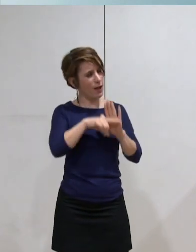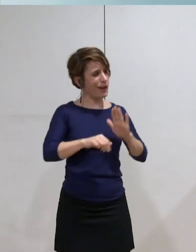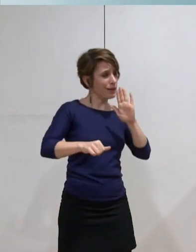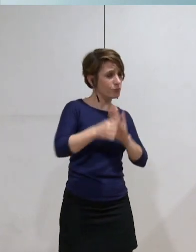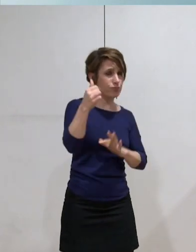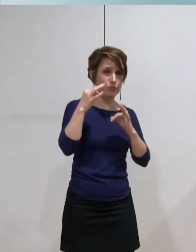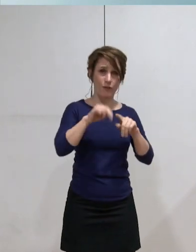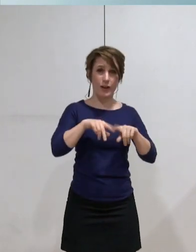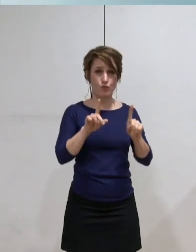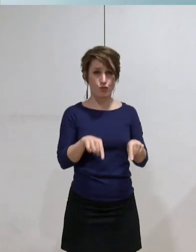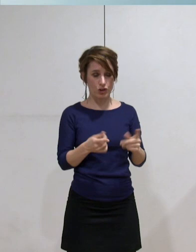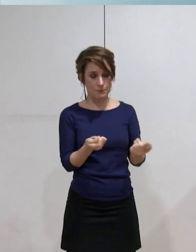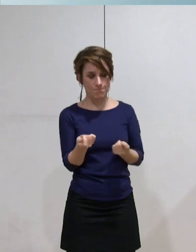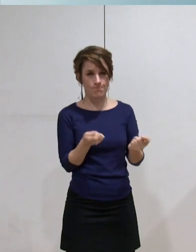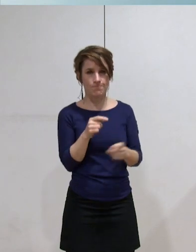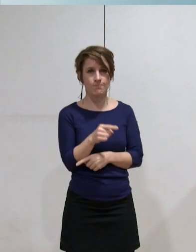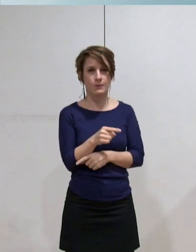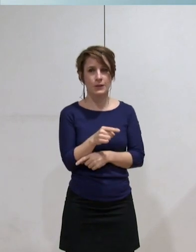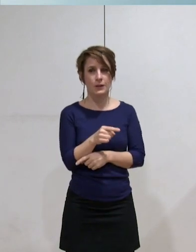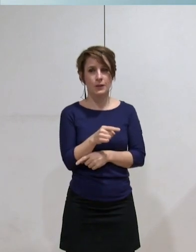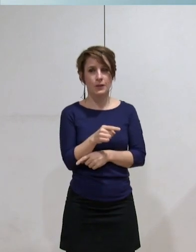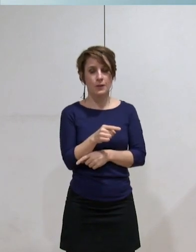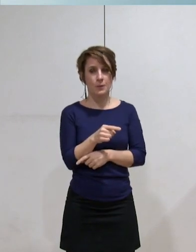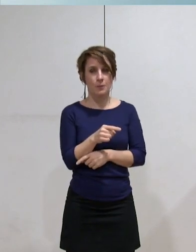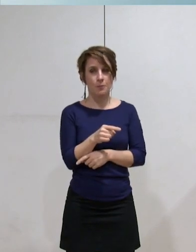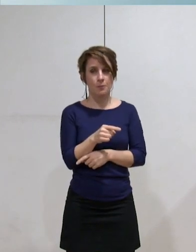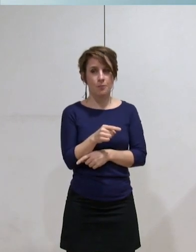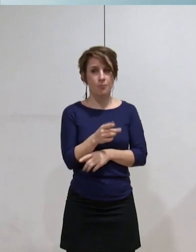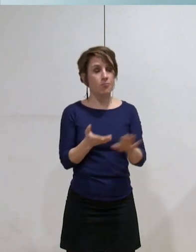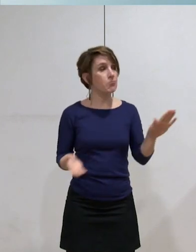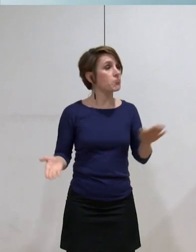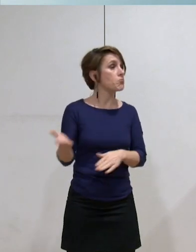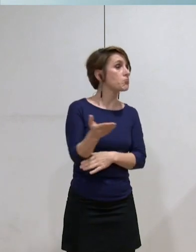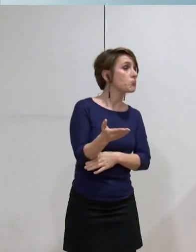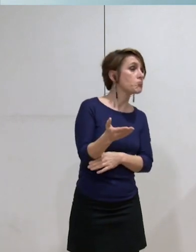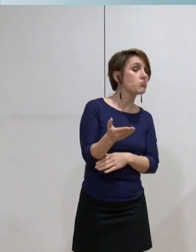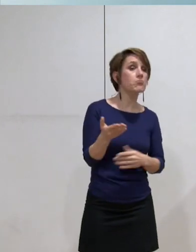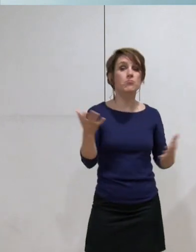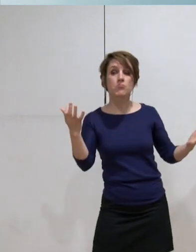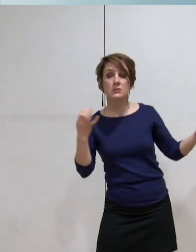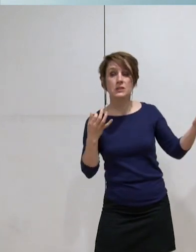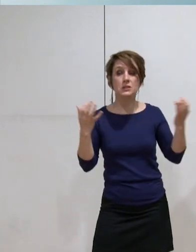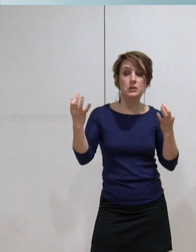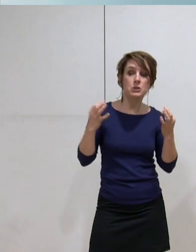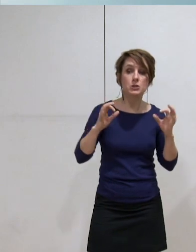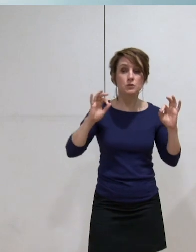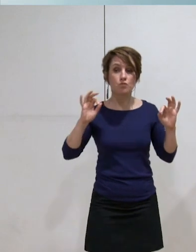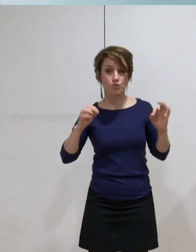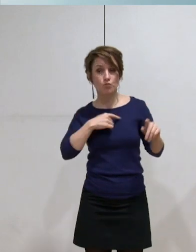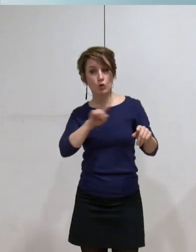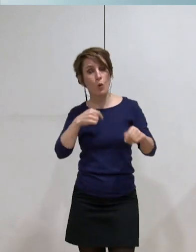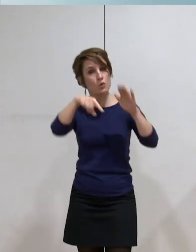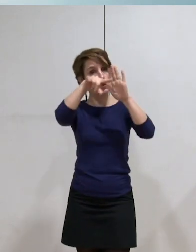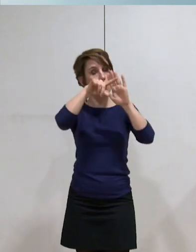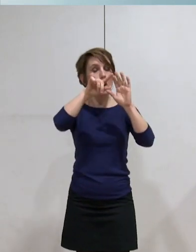budget et j'ai entendu bon entendu dire qu'on respectait effectivement la règle d'or